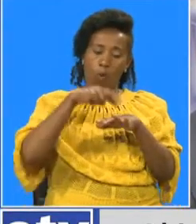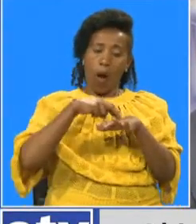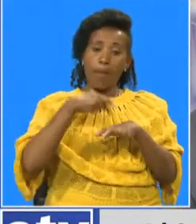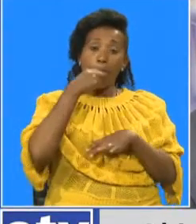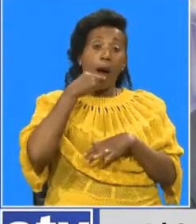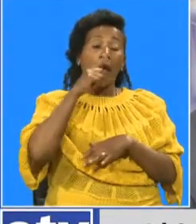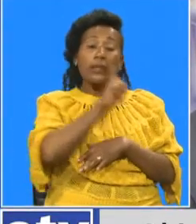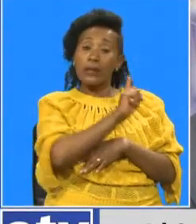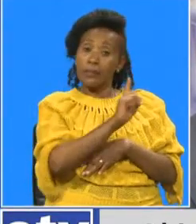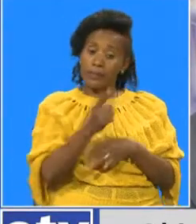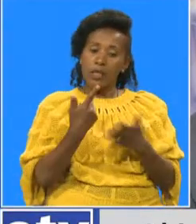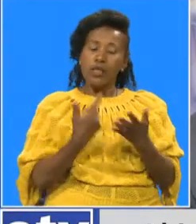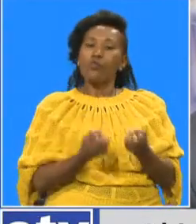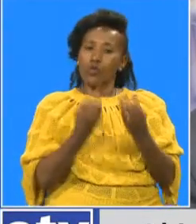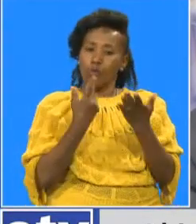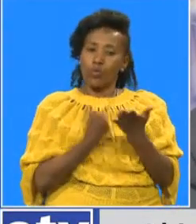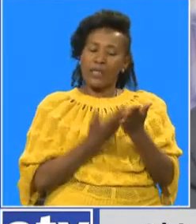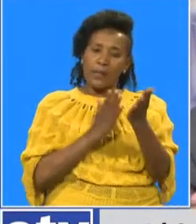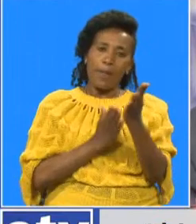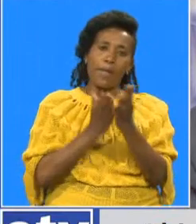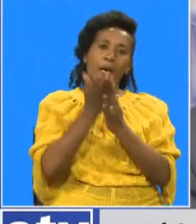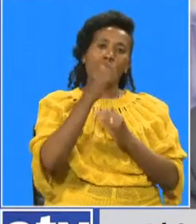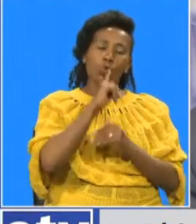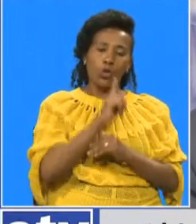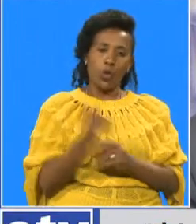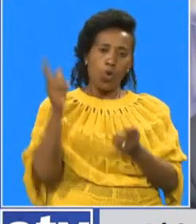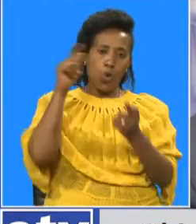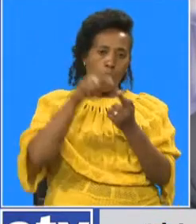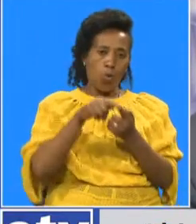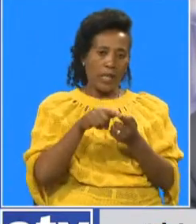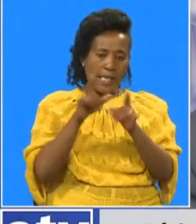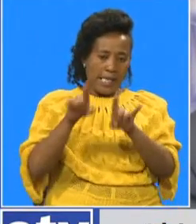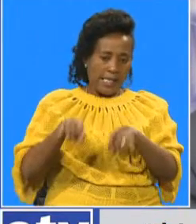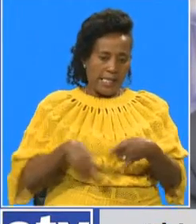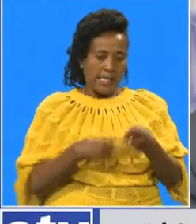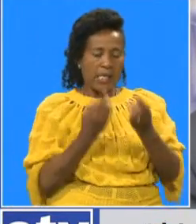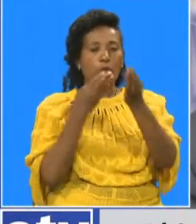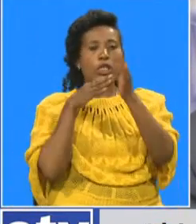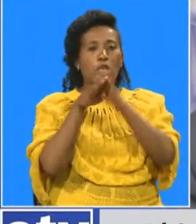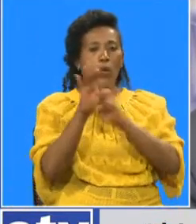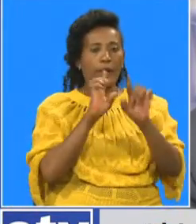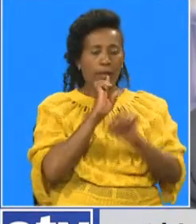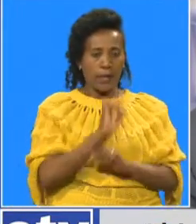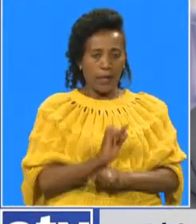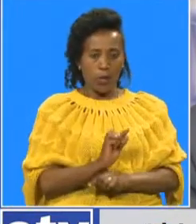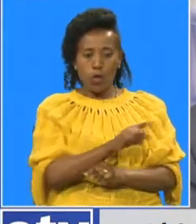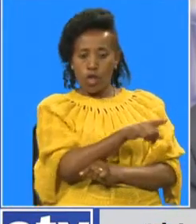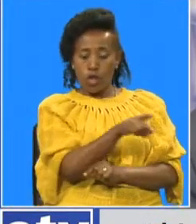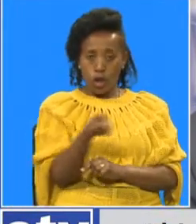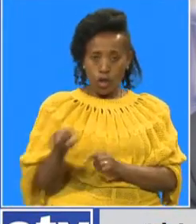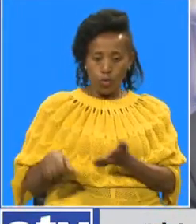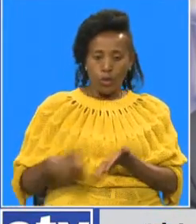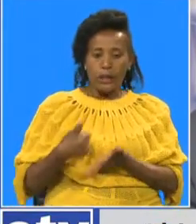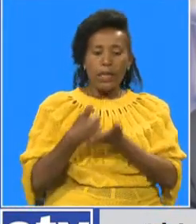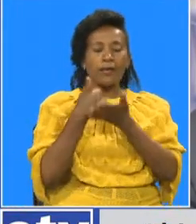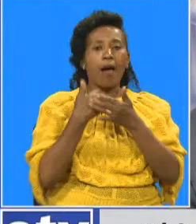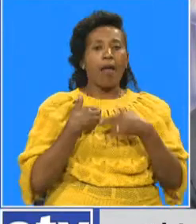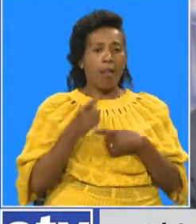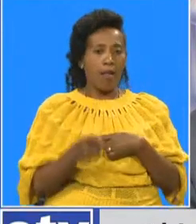ባለልም ብዙዎቹ በዚህ መልኩ ነው ወደ ሲስተሙ እንዲገቡ የተደረጉና የነሱም እገዛ አለ